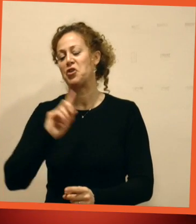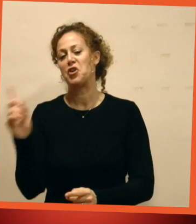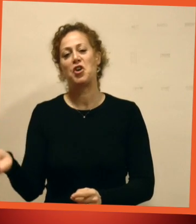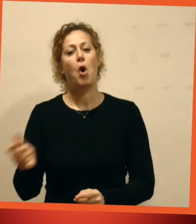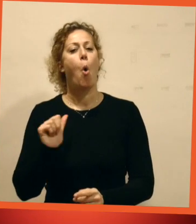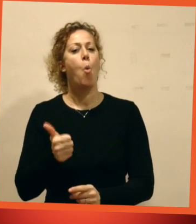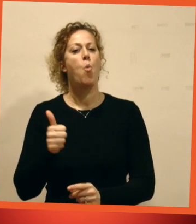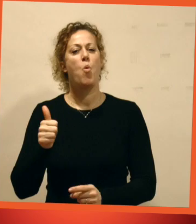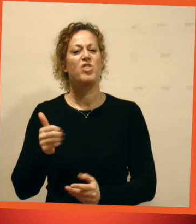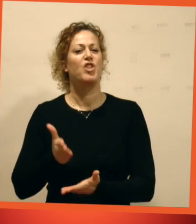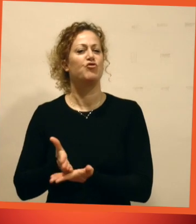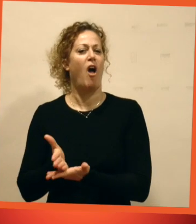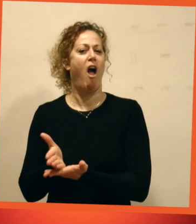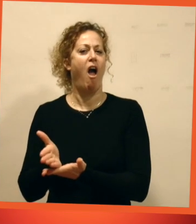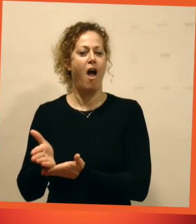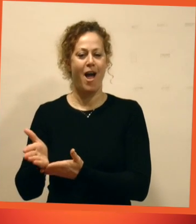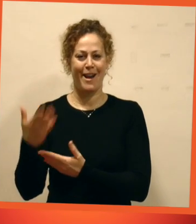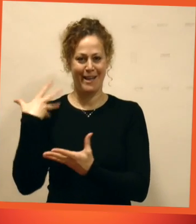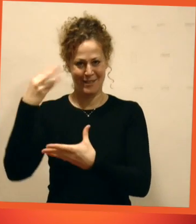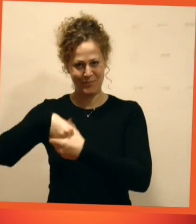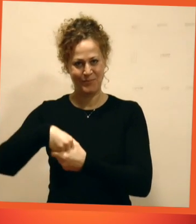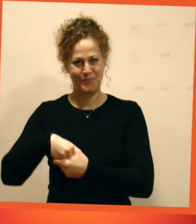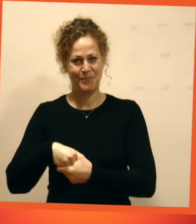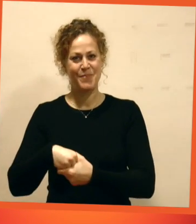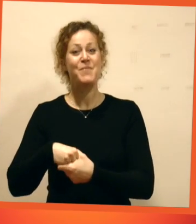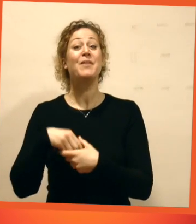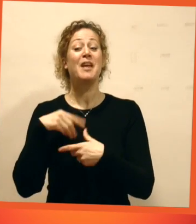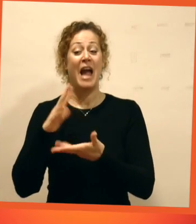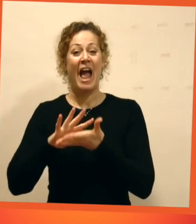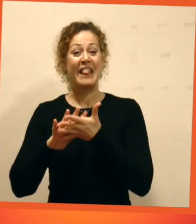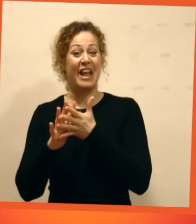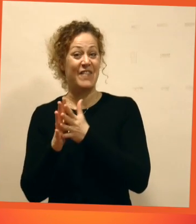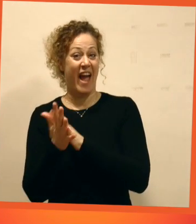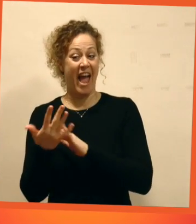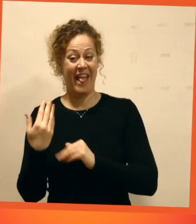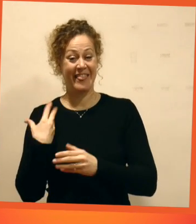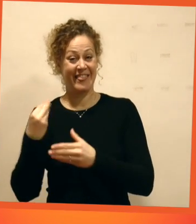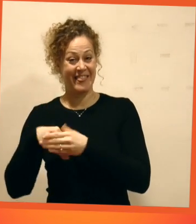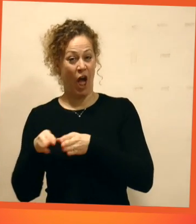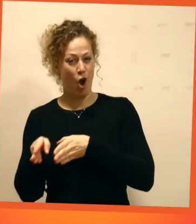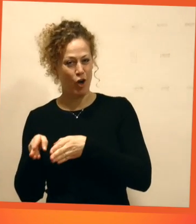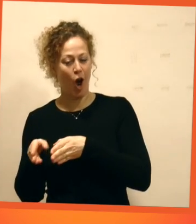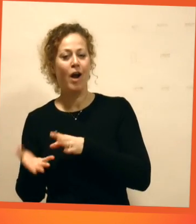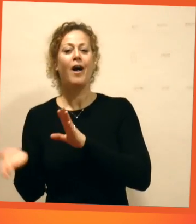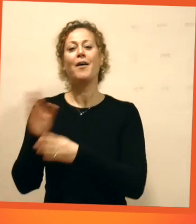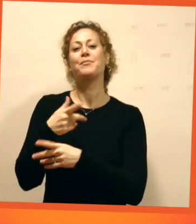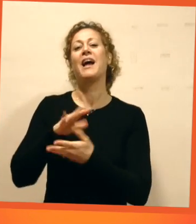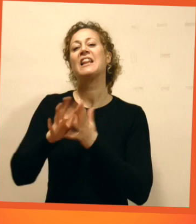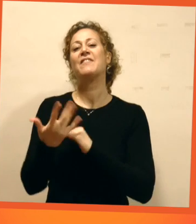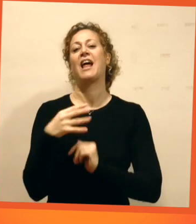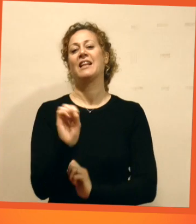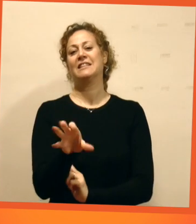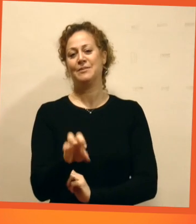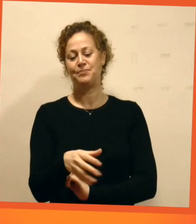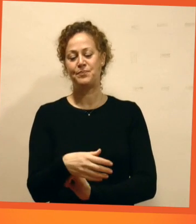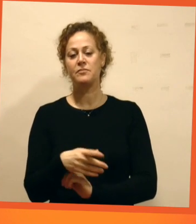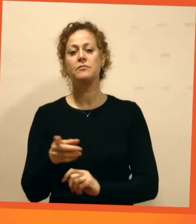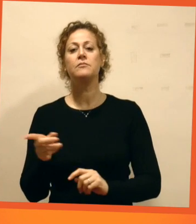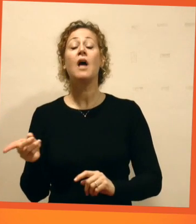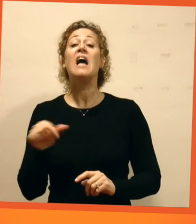faccio cose. Ed è passata l'altra parte della barricata, ecco. E anche istruttrice. Sì. È meglio essere istruttrice o